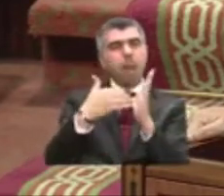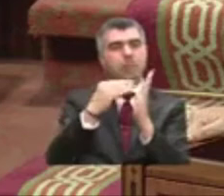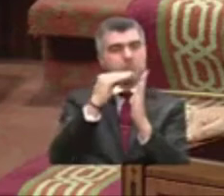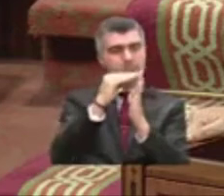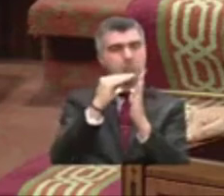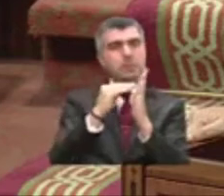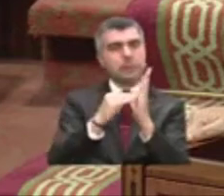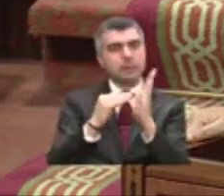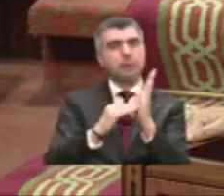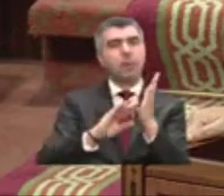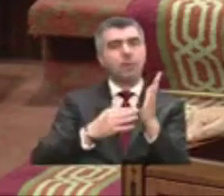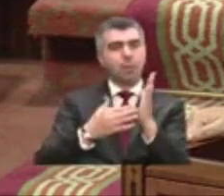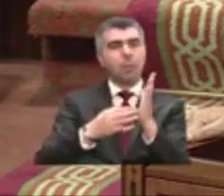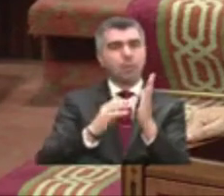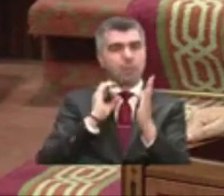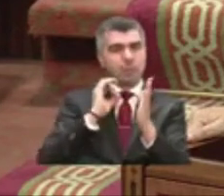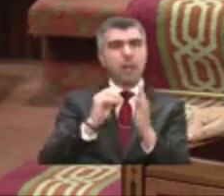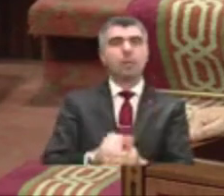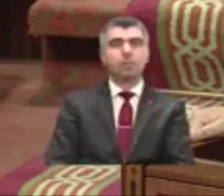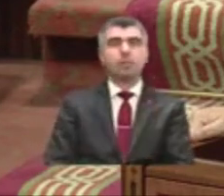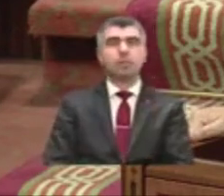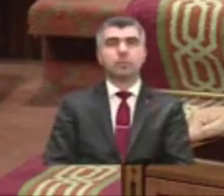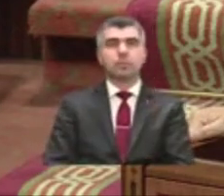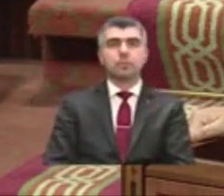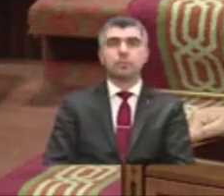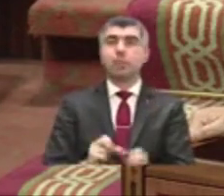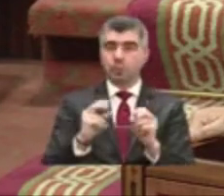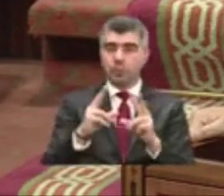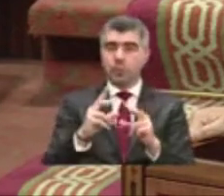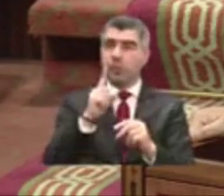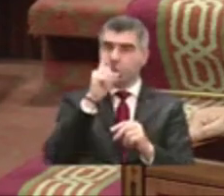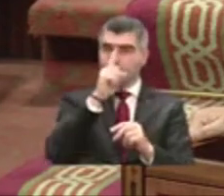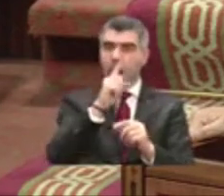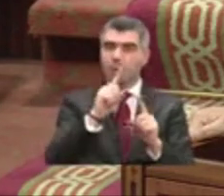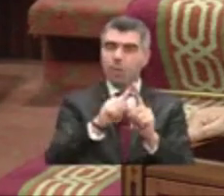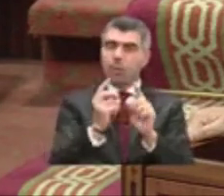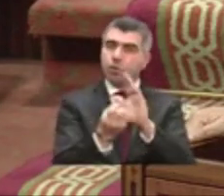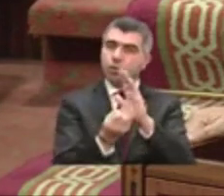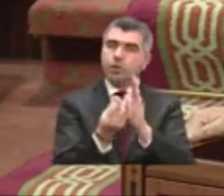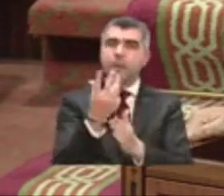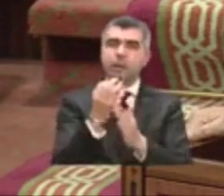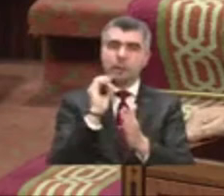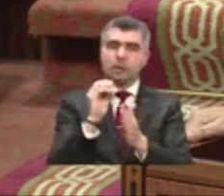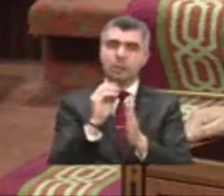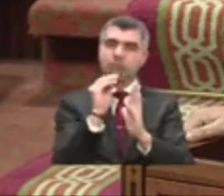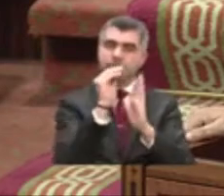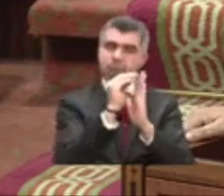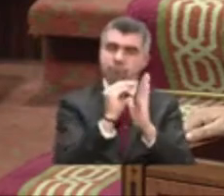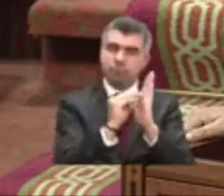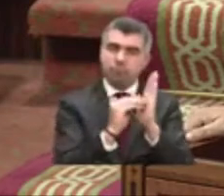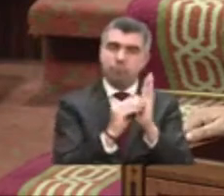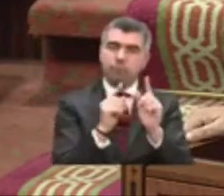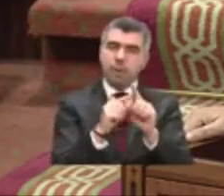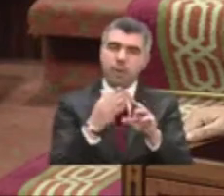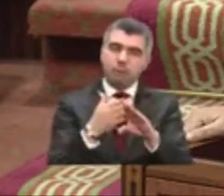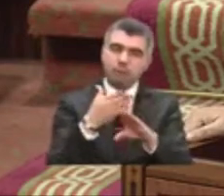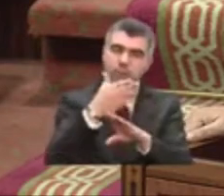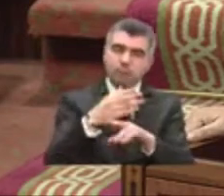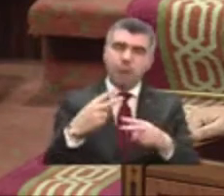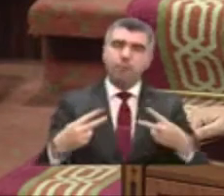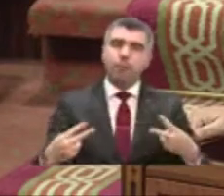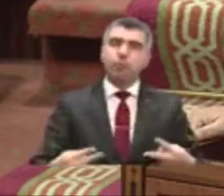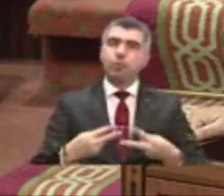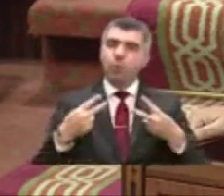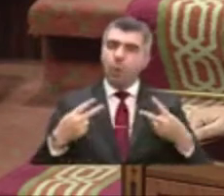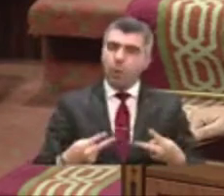بهذه المعايير. وأظن أن من ضروري إدراج معايير أخرى كذلك، كالولوج إلى الأسواق، كالولوج